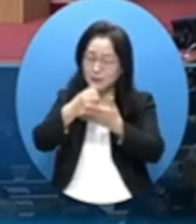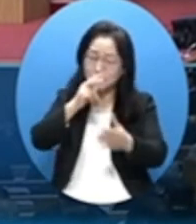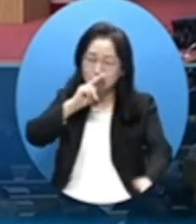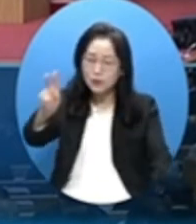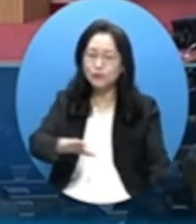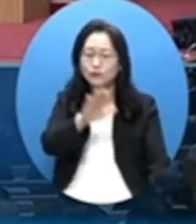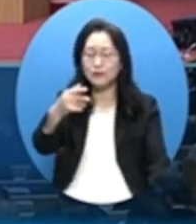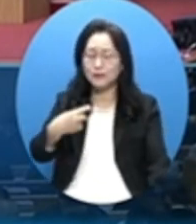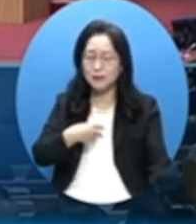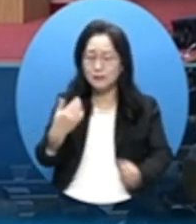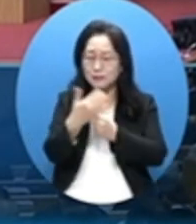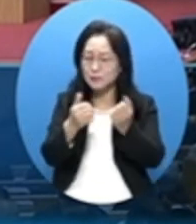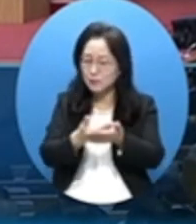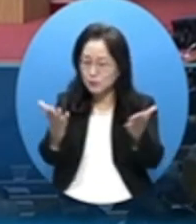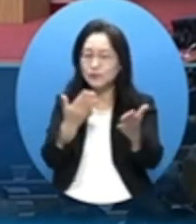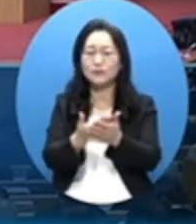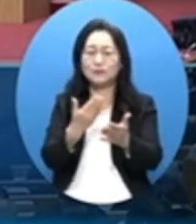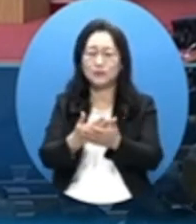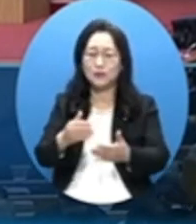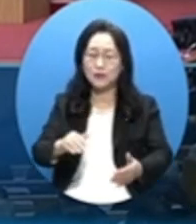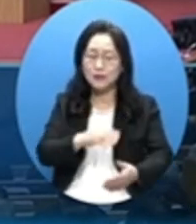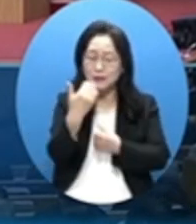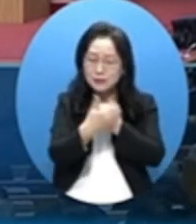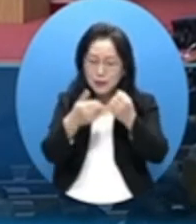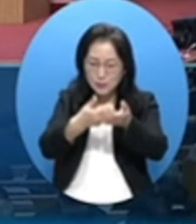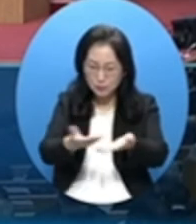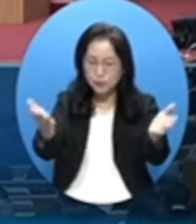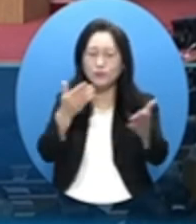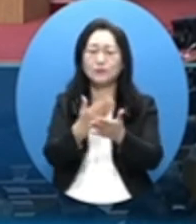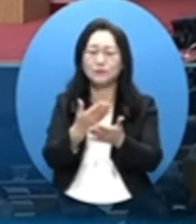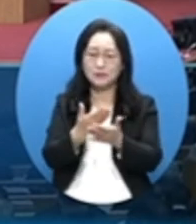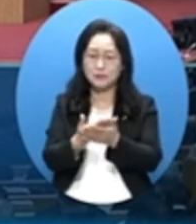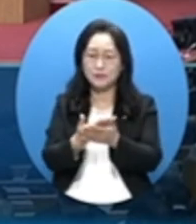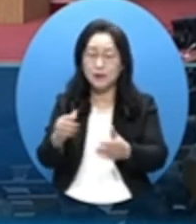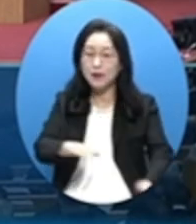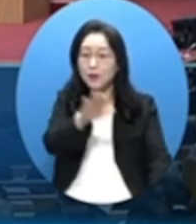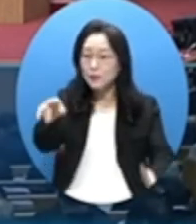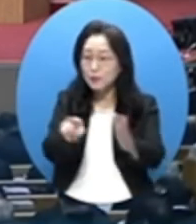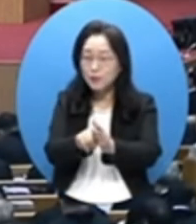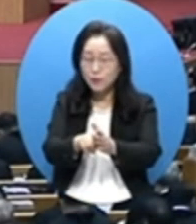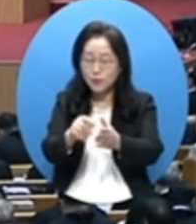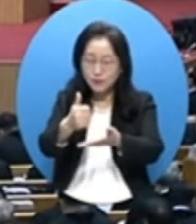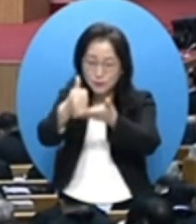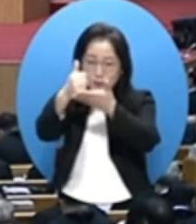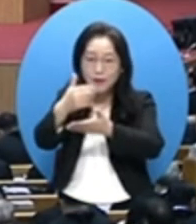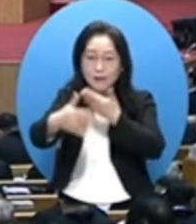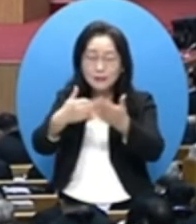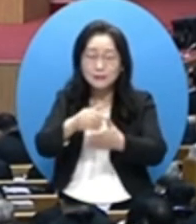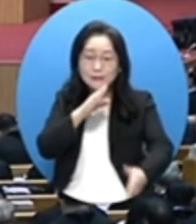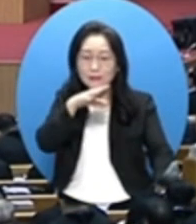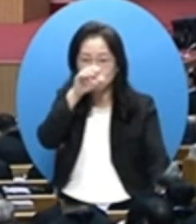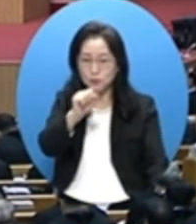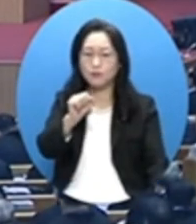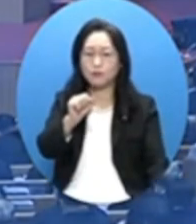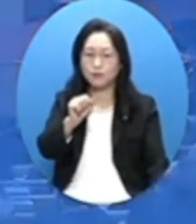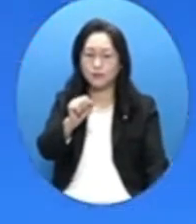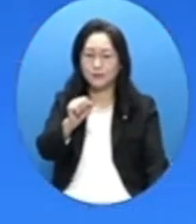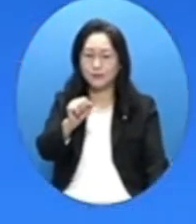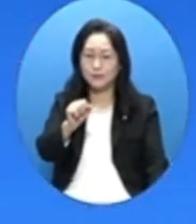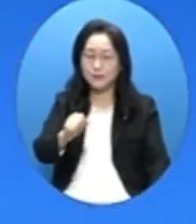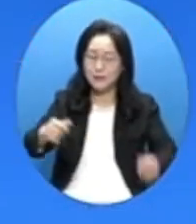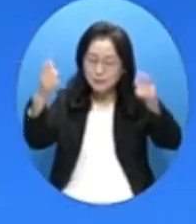은혜를 베푸사 우리에게 은혜를 베푸소서 우리가 믿고 성경의 하나님은 참으로 조신 하나님이십니다